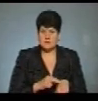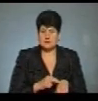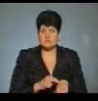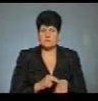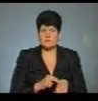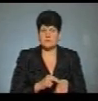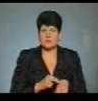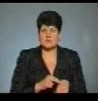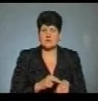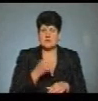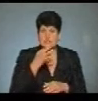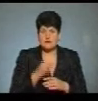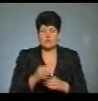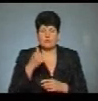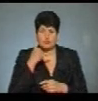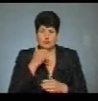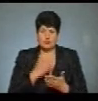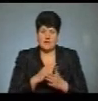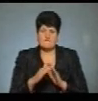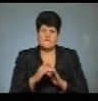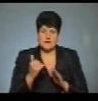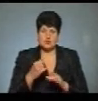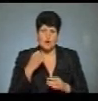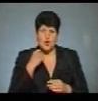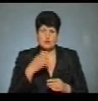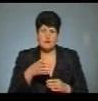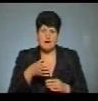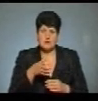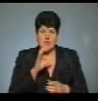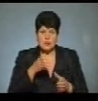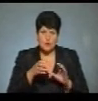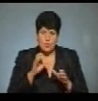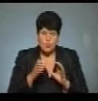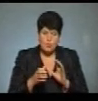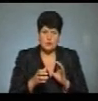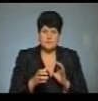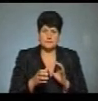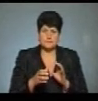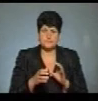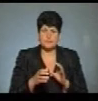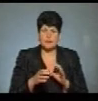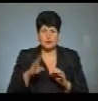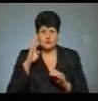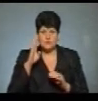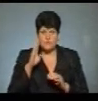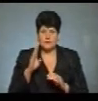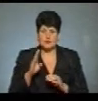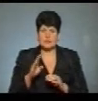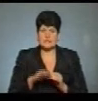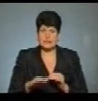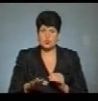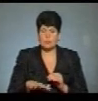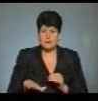телефоном надійшов поліцію, а саме розтування алкоголю з кількості 6 чоловік на дитячому